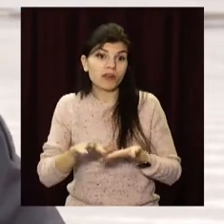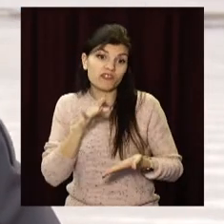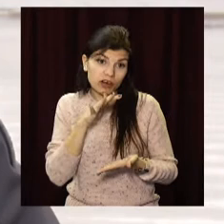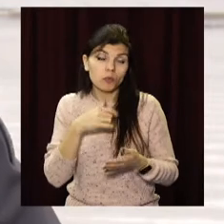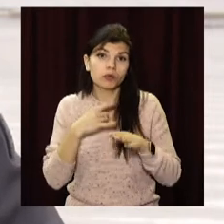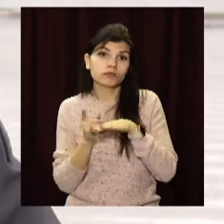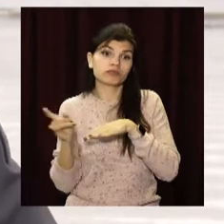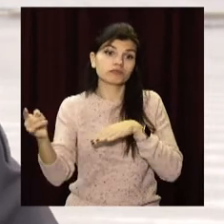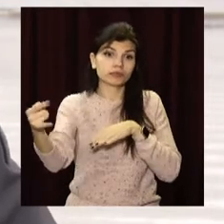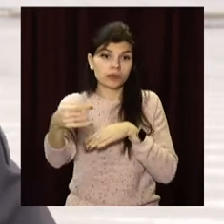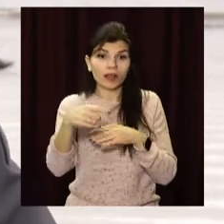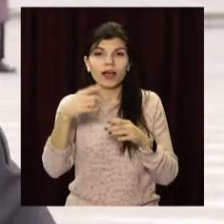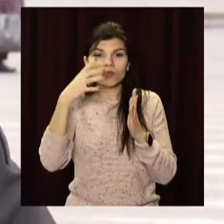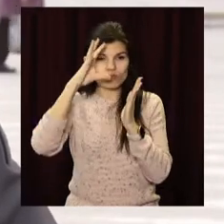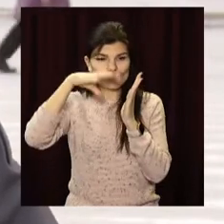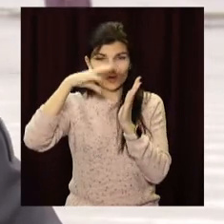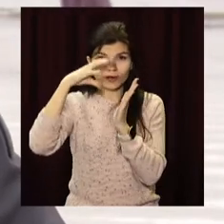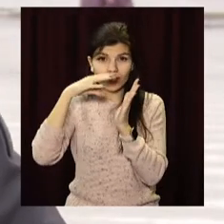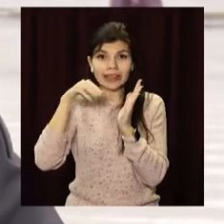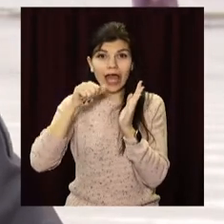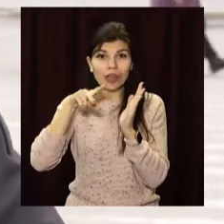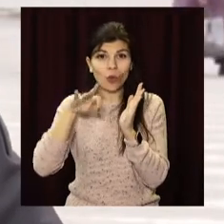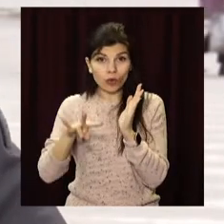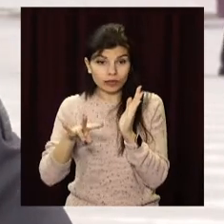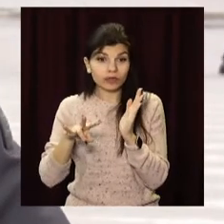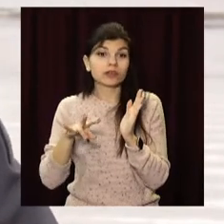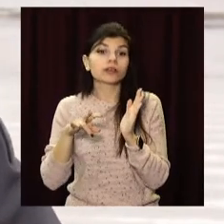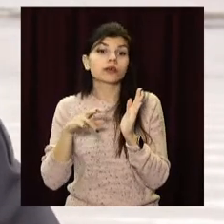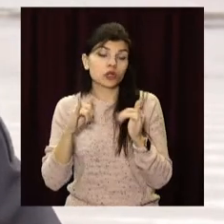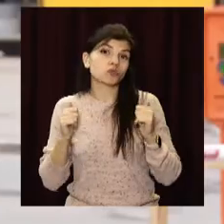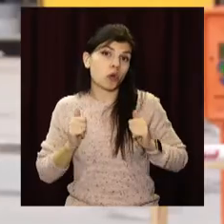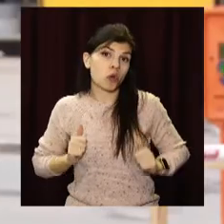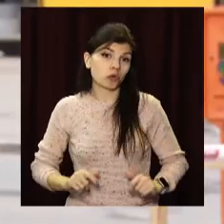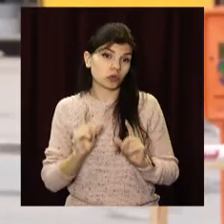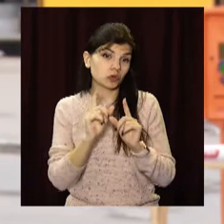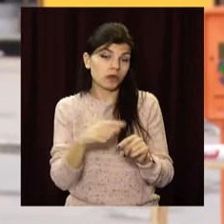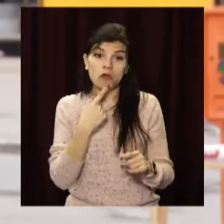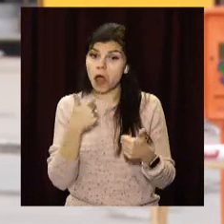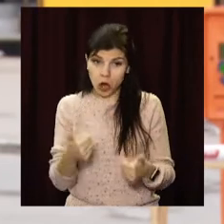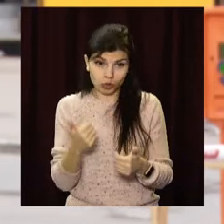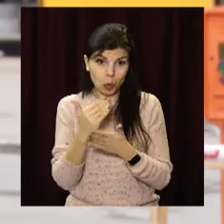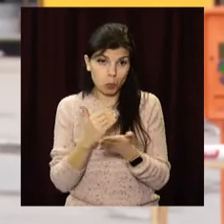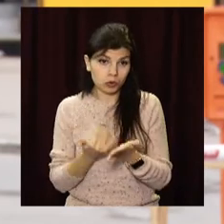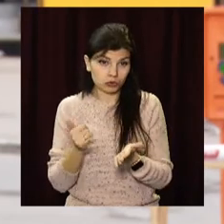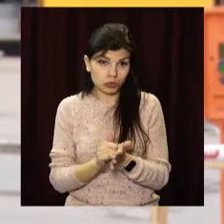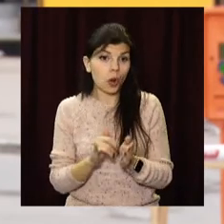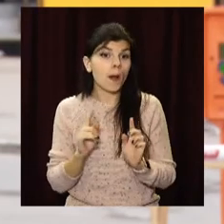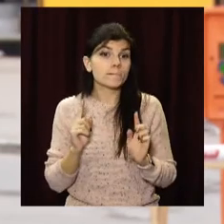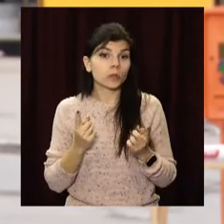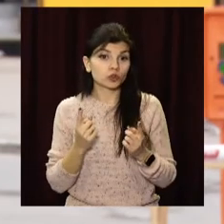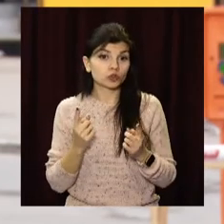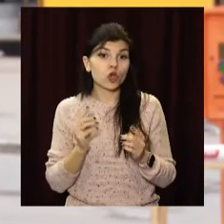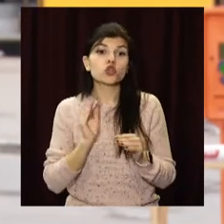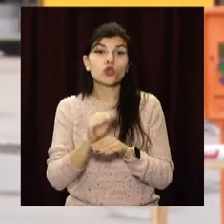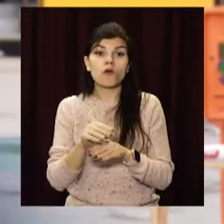к выездной стойке, сканируем этот талон непосредственно на ней и спокойно уезжаем. Хорошее приложение, да. Почему добавились